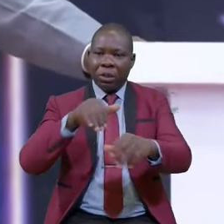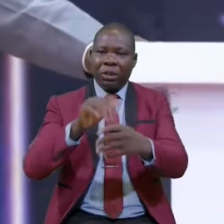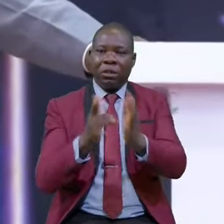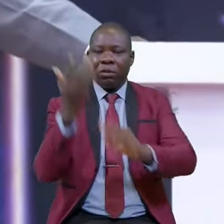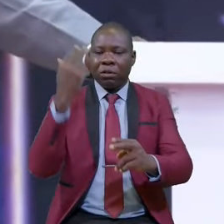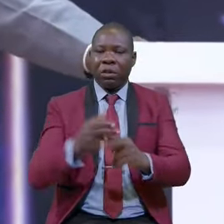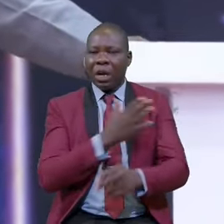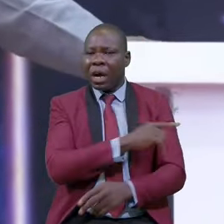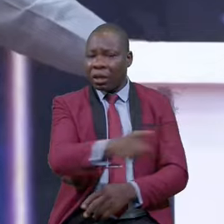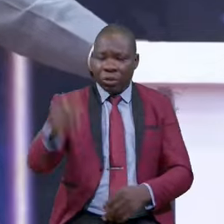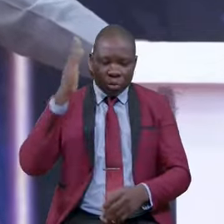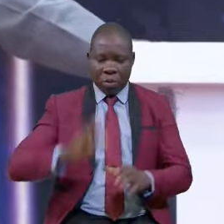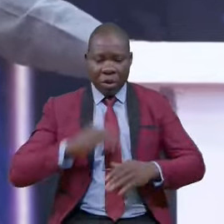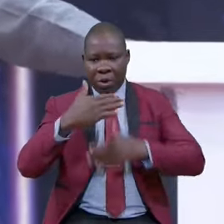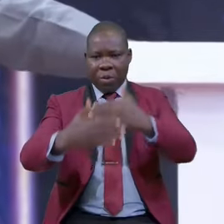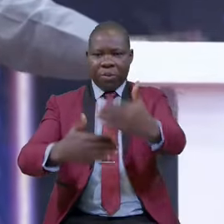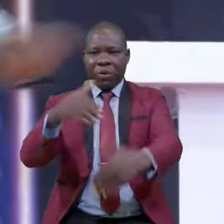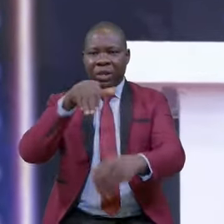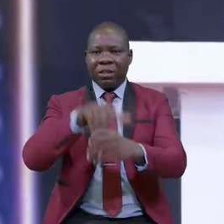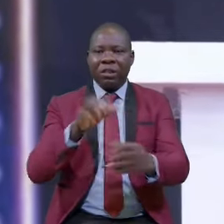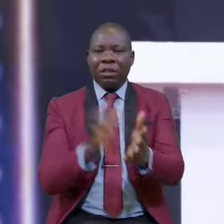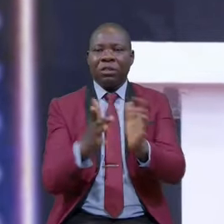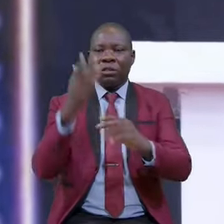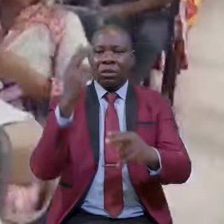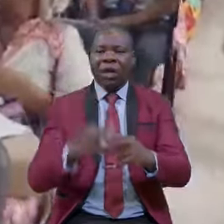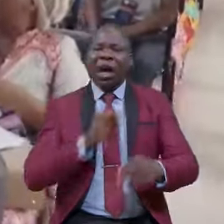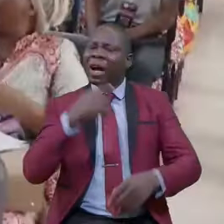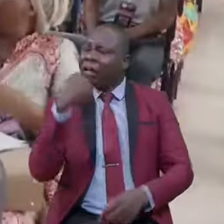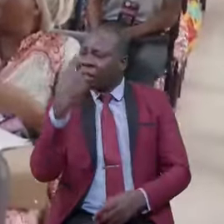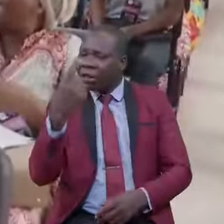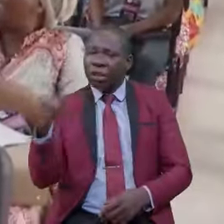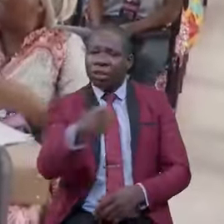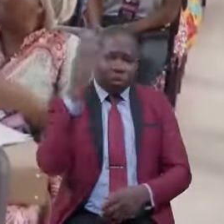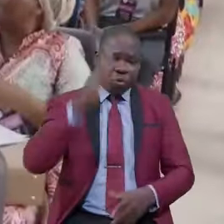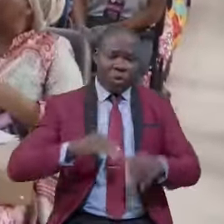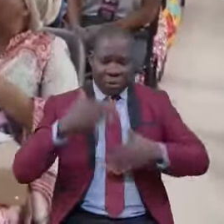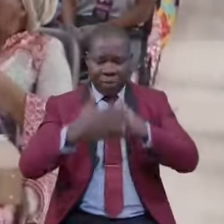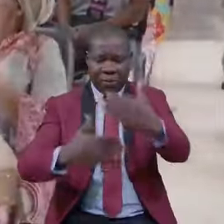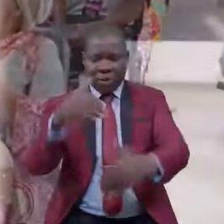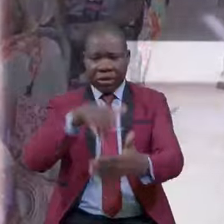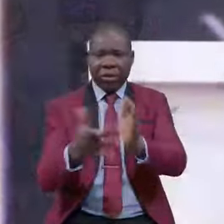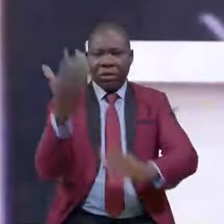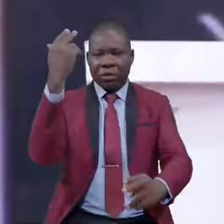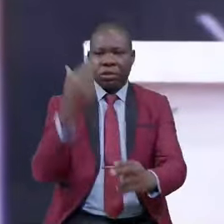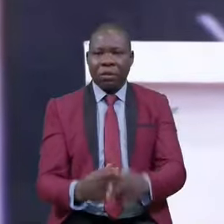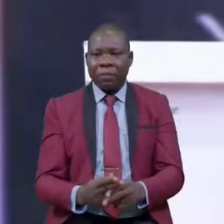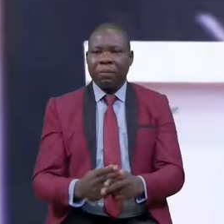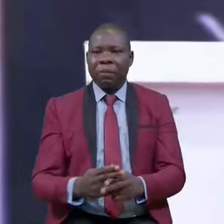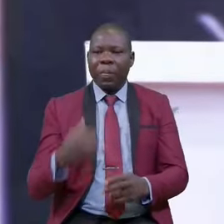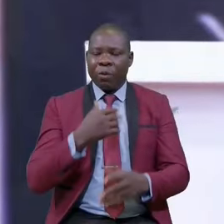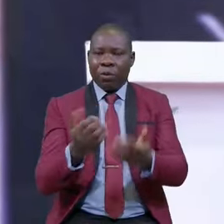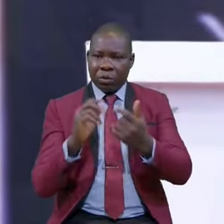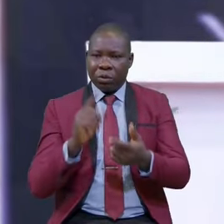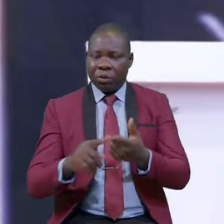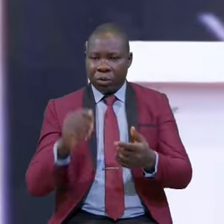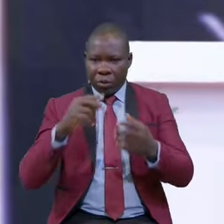vous allez progresser. I said you will vous progress. Allez progresser. When you keep at the message nous today, le message en